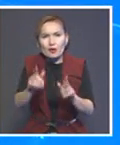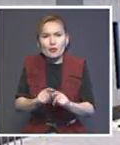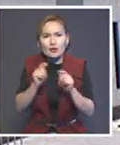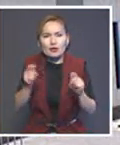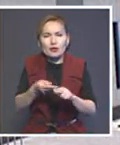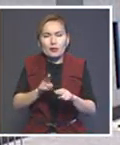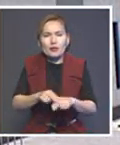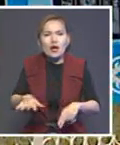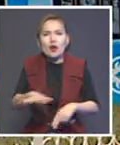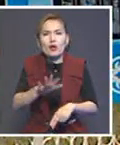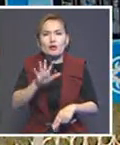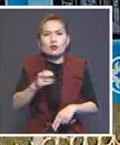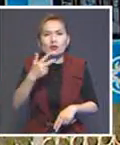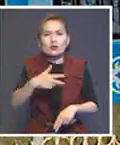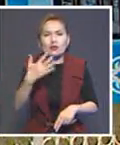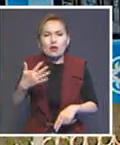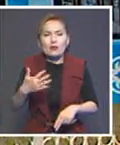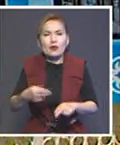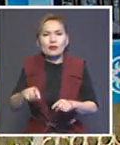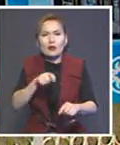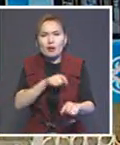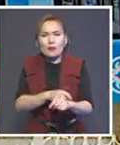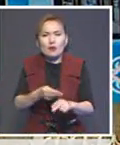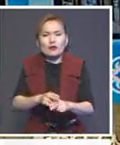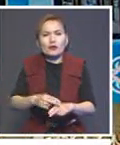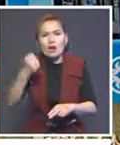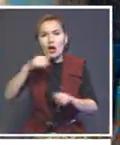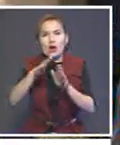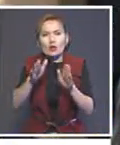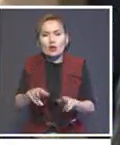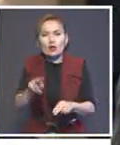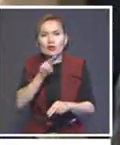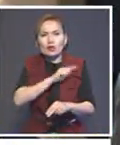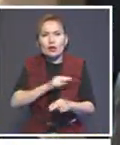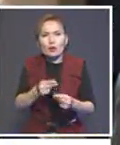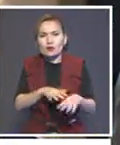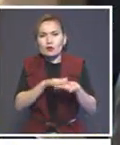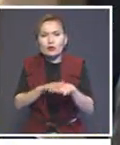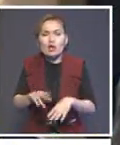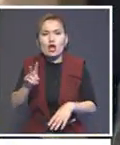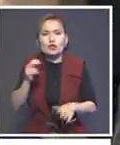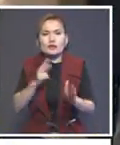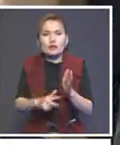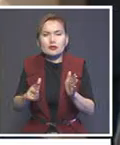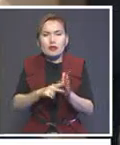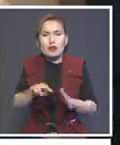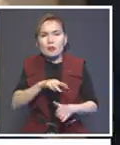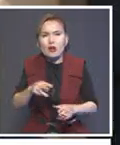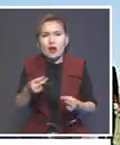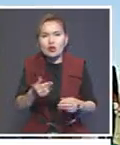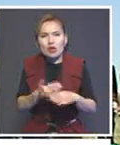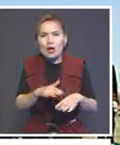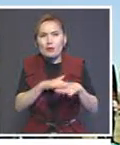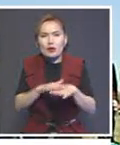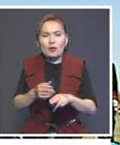жатыр. Аумағы 535 шаршы метрді болатын кешеннің құрылыс жұмыстарына облыс бюджетінен 288 миллион қаржы